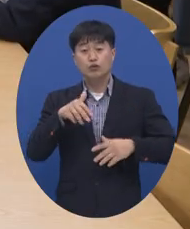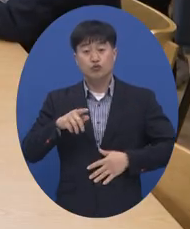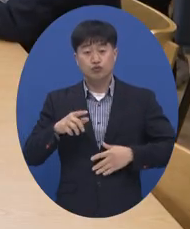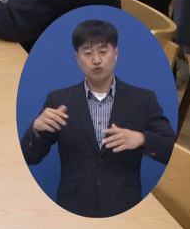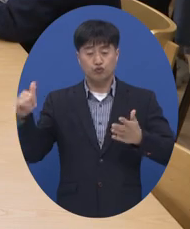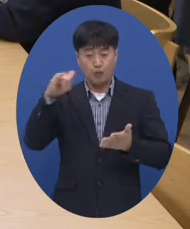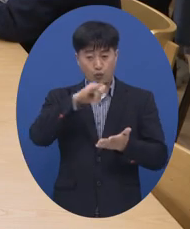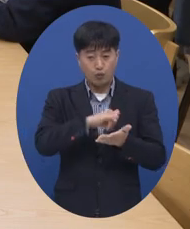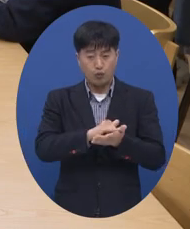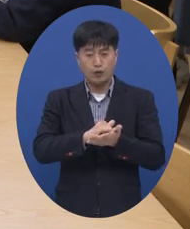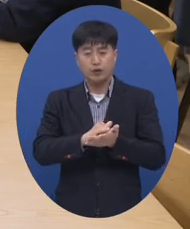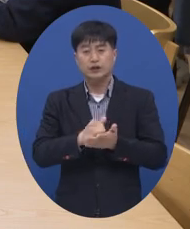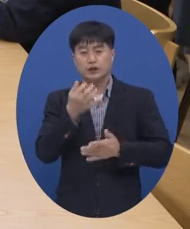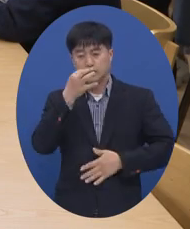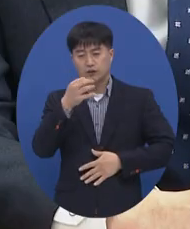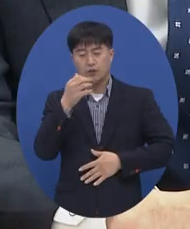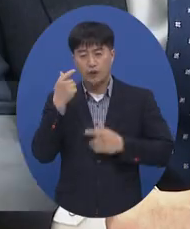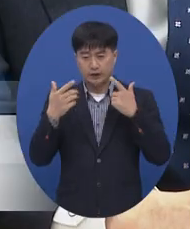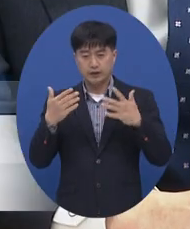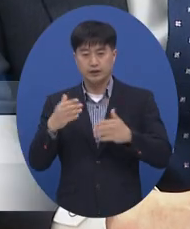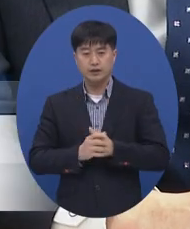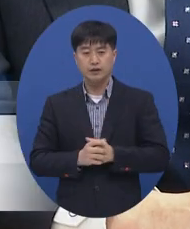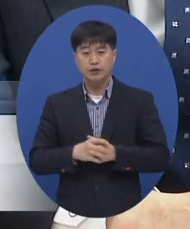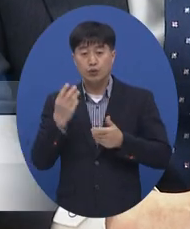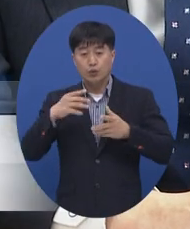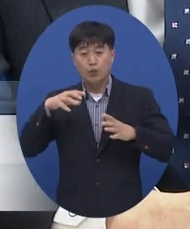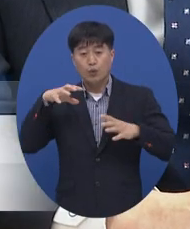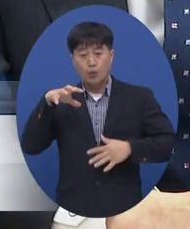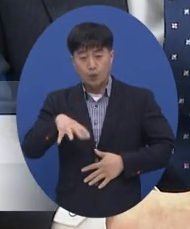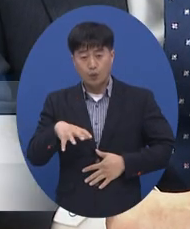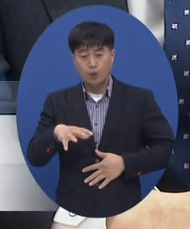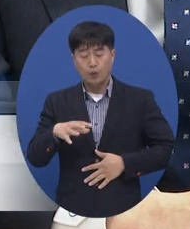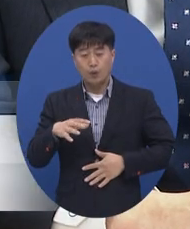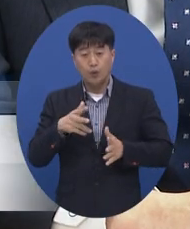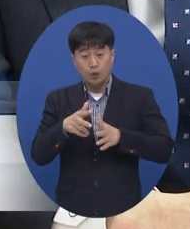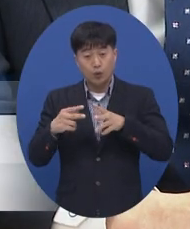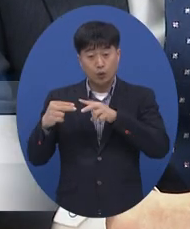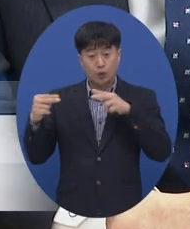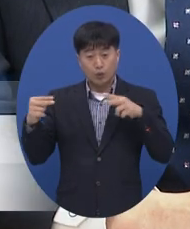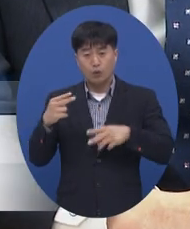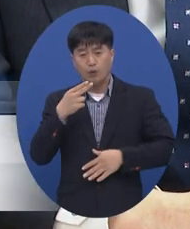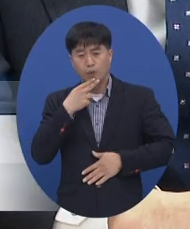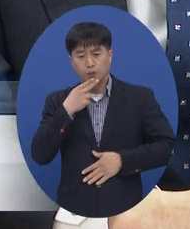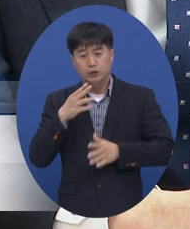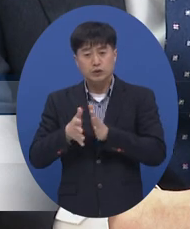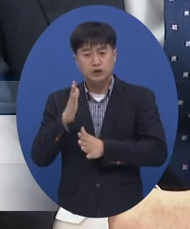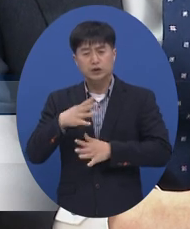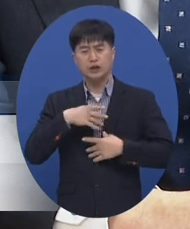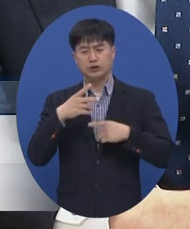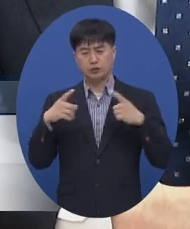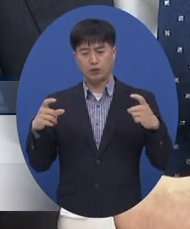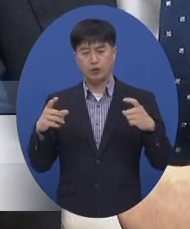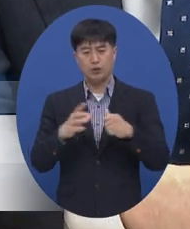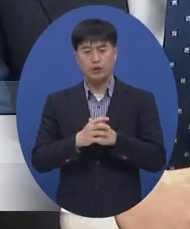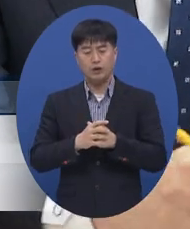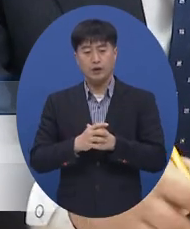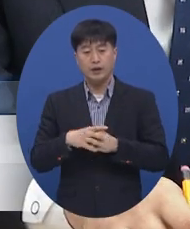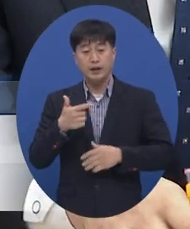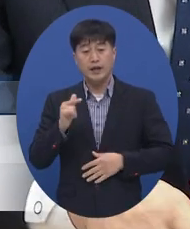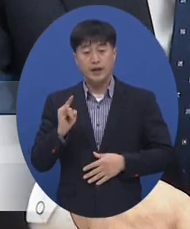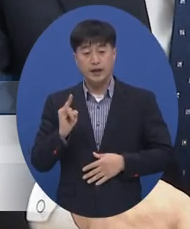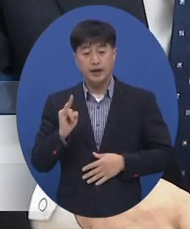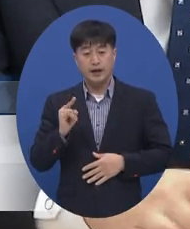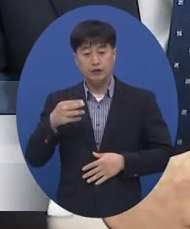효과가 더 뚜렷할 전망입니다. 경기도에서 철도 없는 시가 우리 안성시입니다. 아마 우리